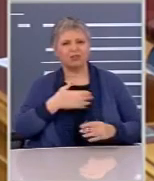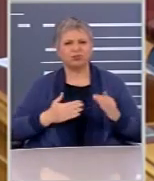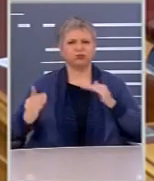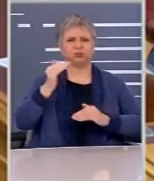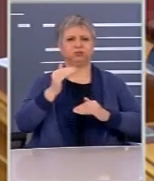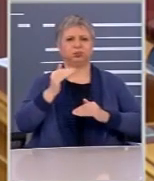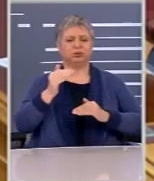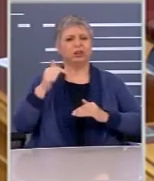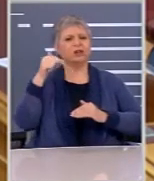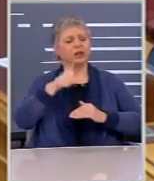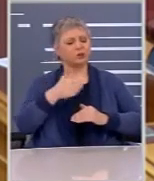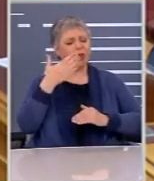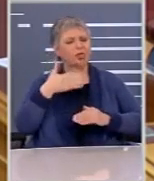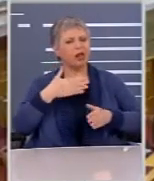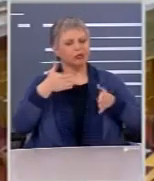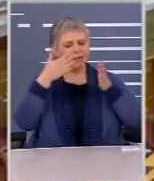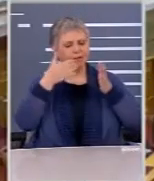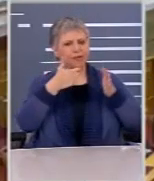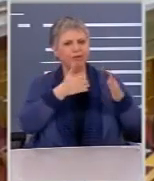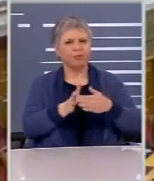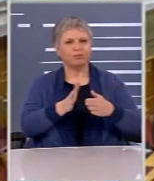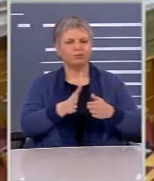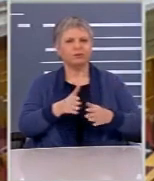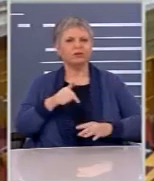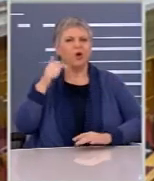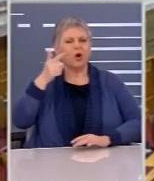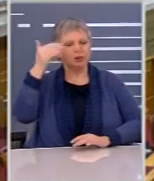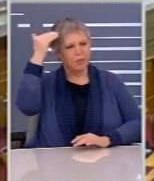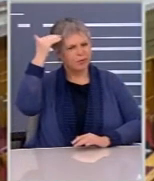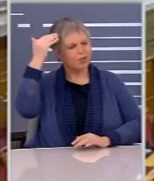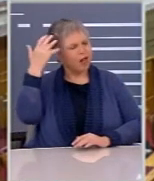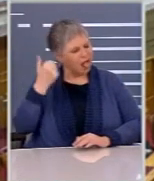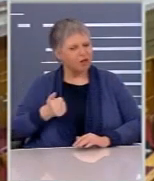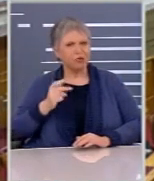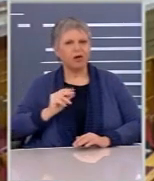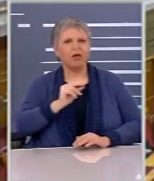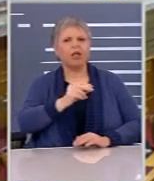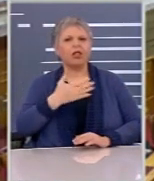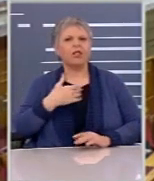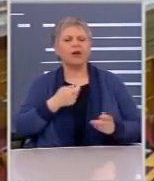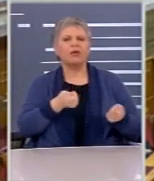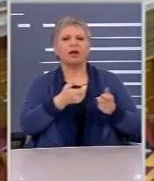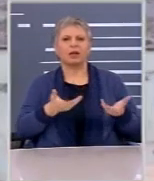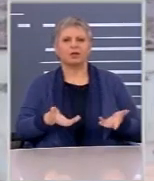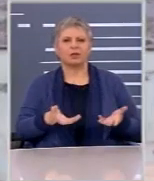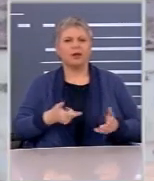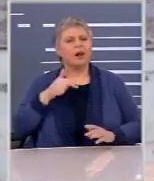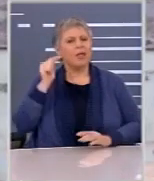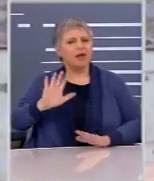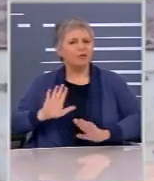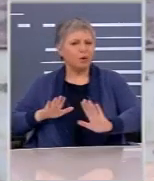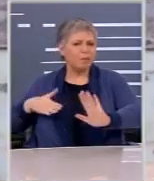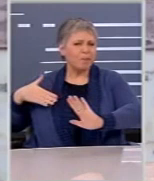προς συγκεκριμένο σκοπό. Πρέπει λοιπόν αυτό το φαινόμενο ιστορικής αντοχής πρωτοφανούς να